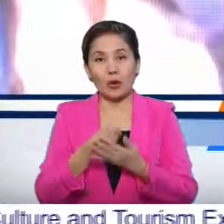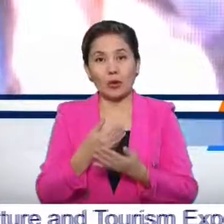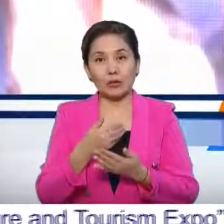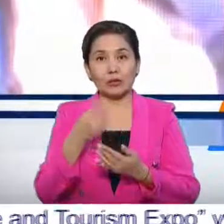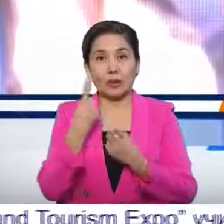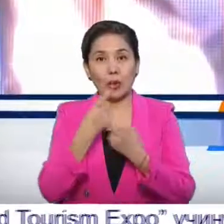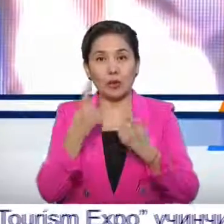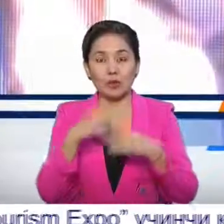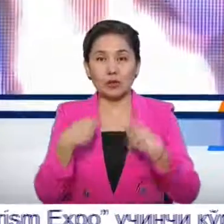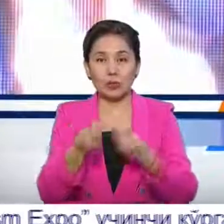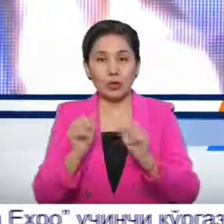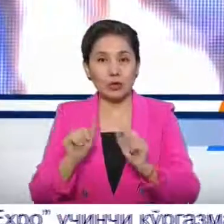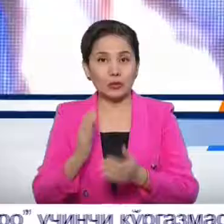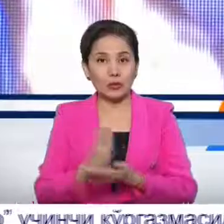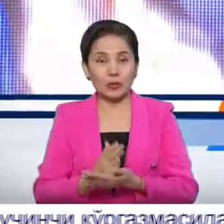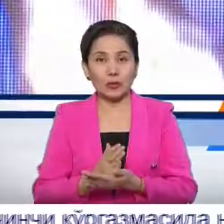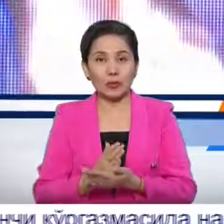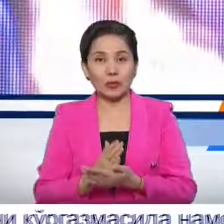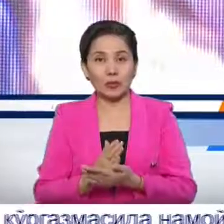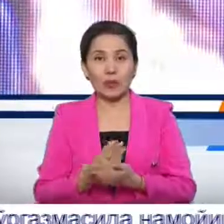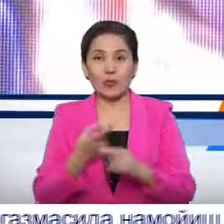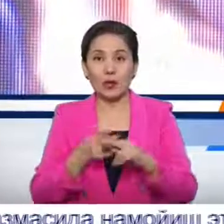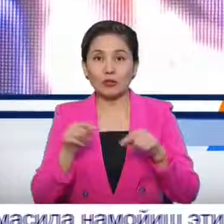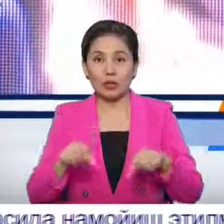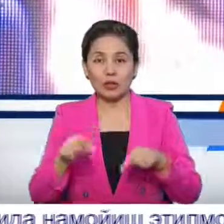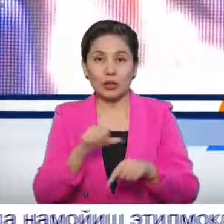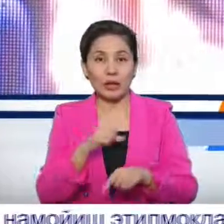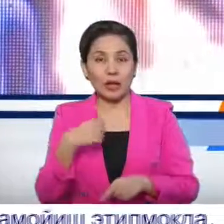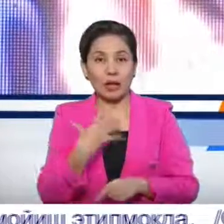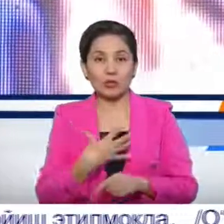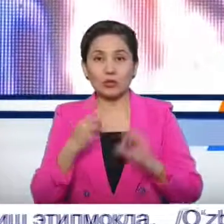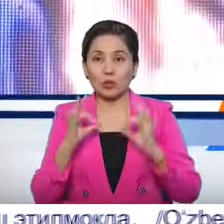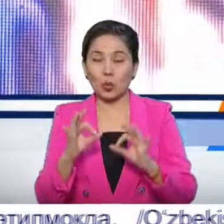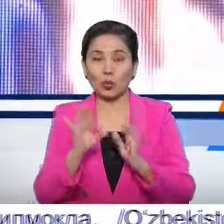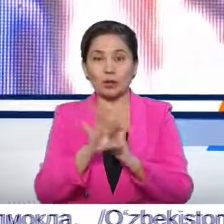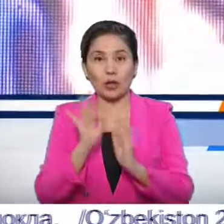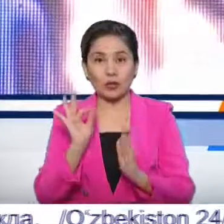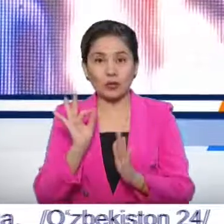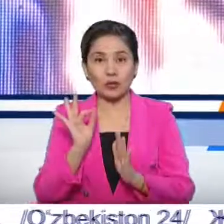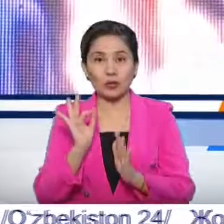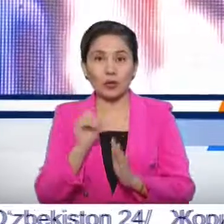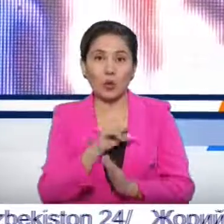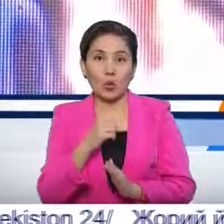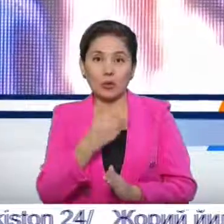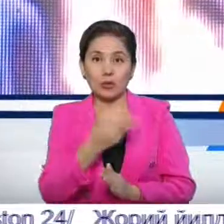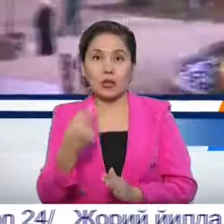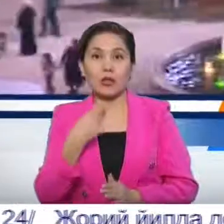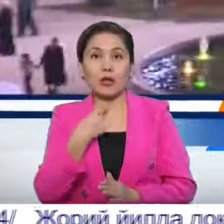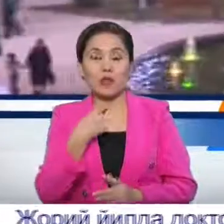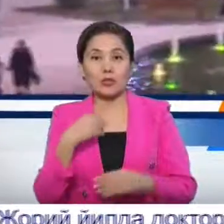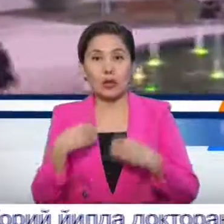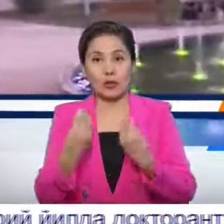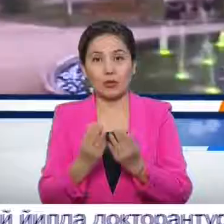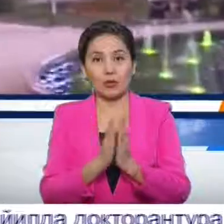olish imkoniyati bor. Va shu yerda eng asosiy to'g'ri tanlov qilib o'zingizlar ovozingizni berishingizni